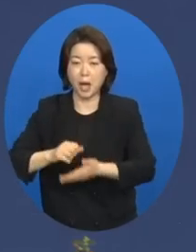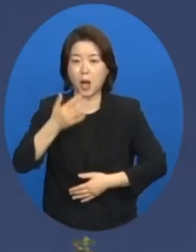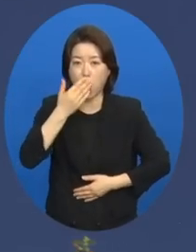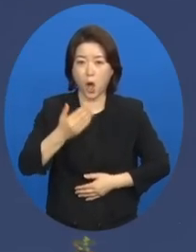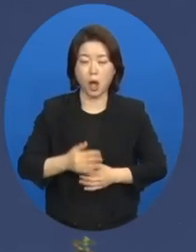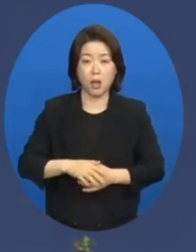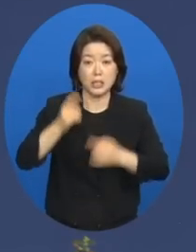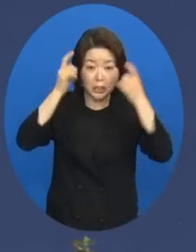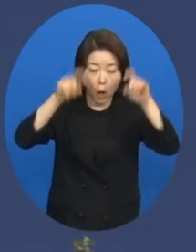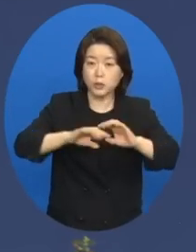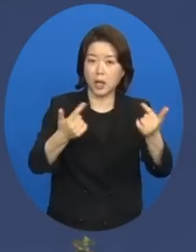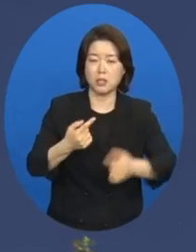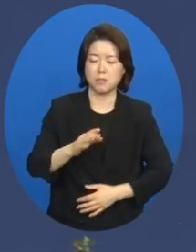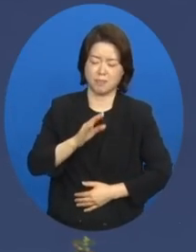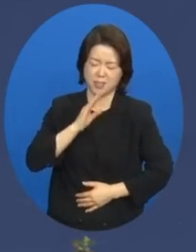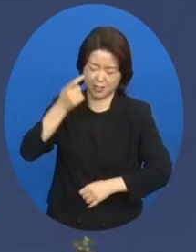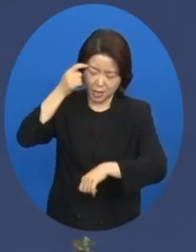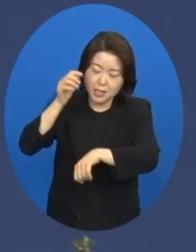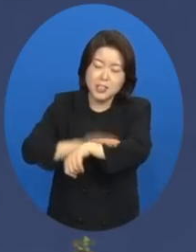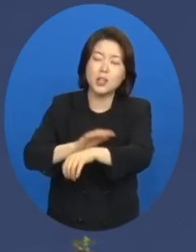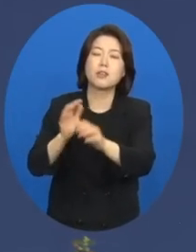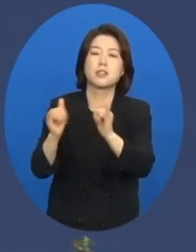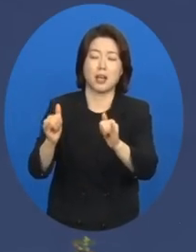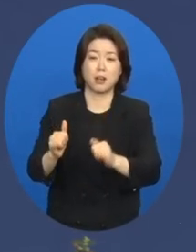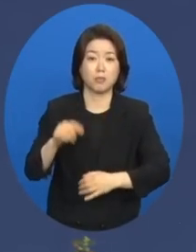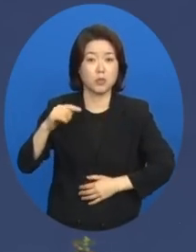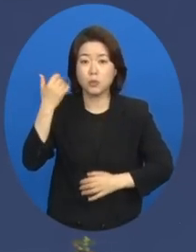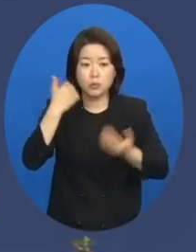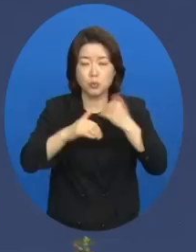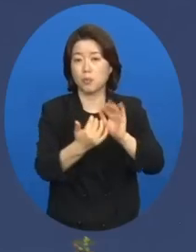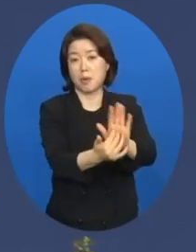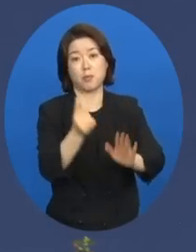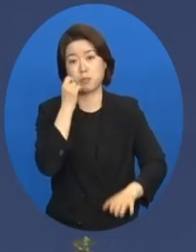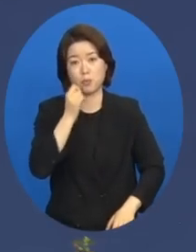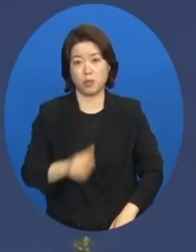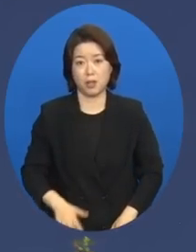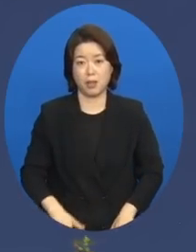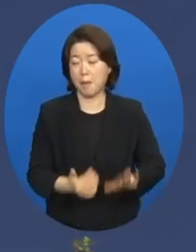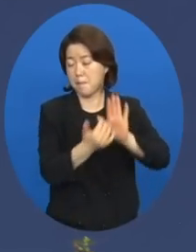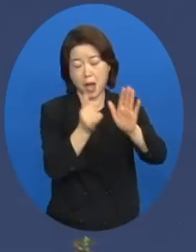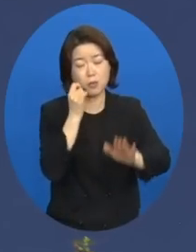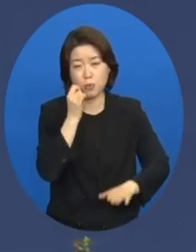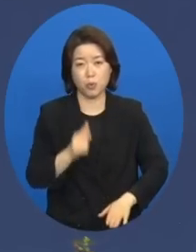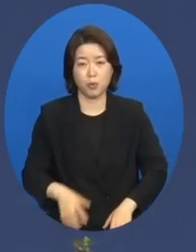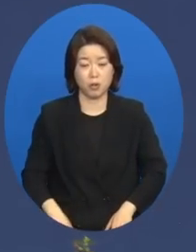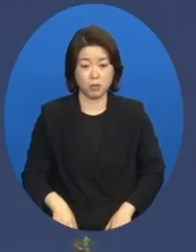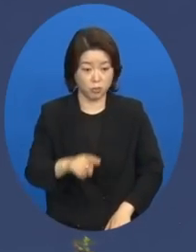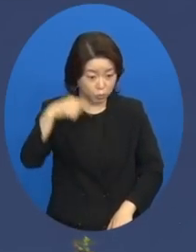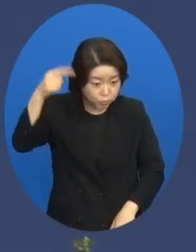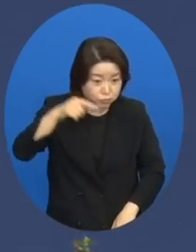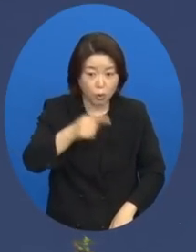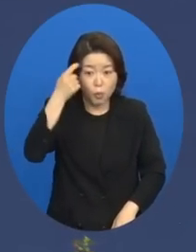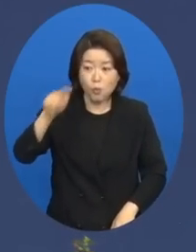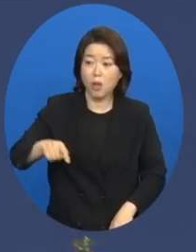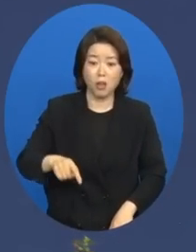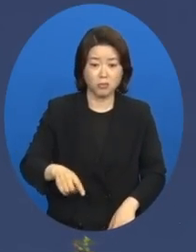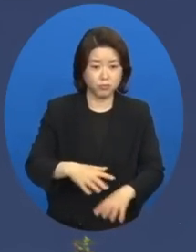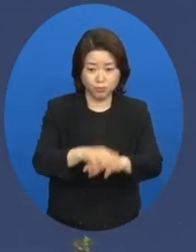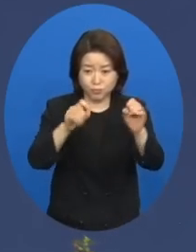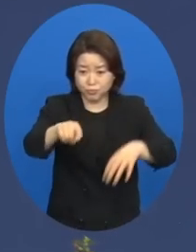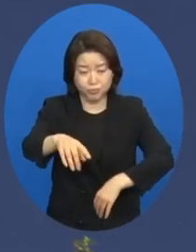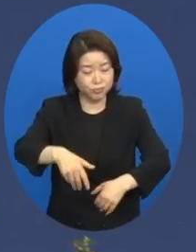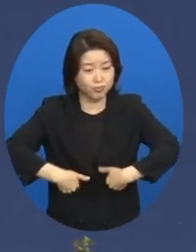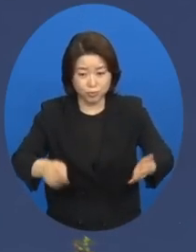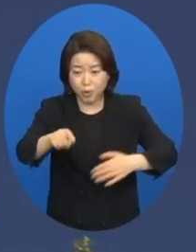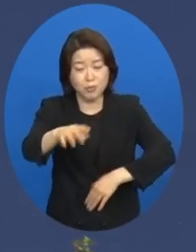아니라 진짜 지혜로운 사람이죠. 이걸 누구도 못 막아요. 막을 수가 없어요. 너 미쳤냐? 왜 그 험한 땅을 살려고 그래?